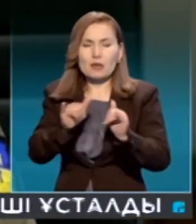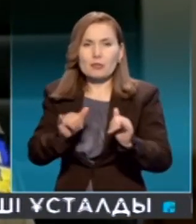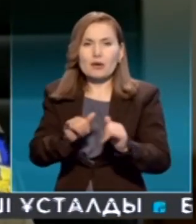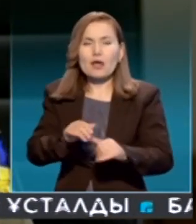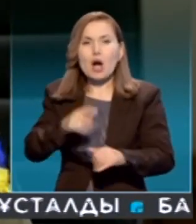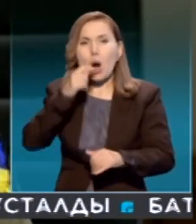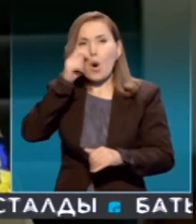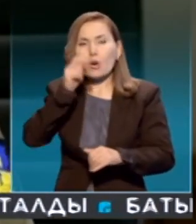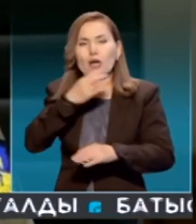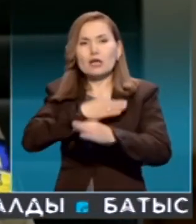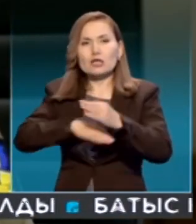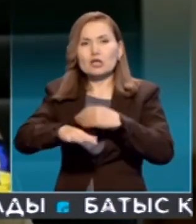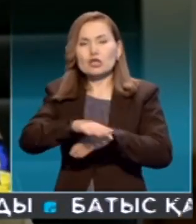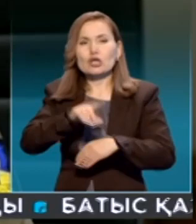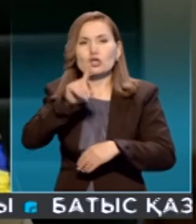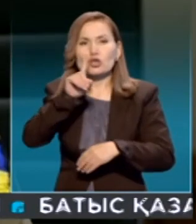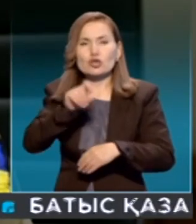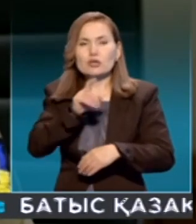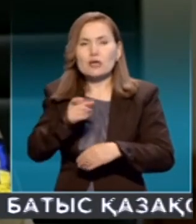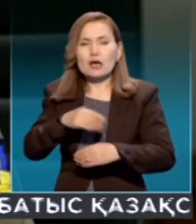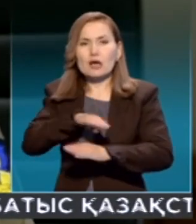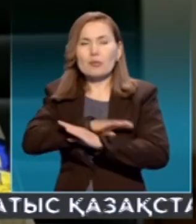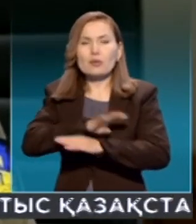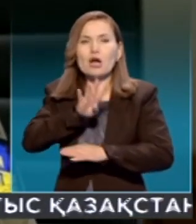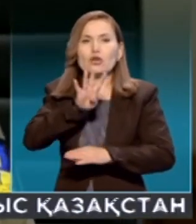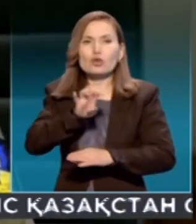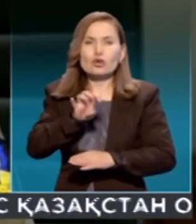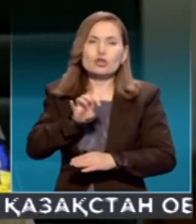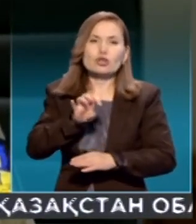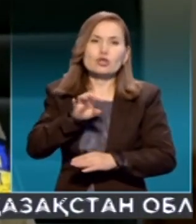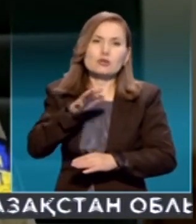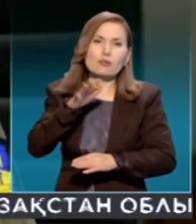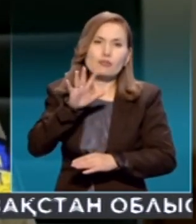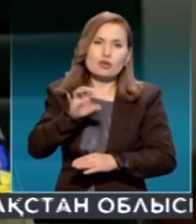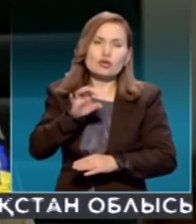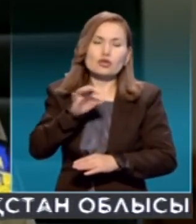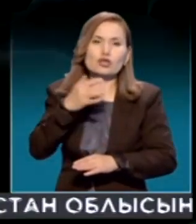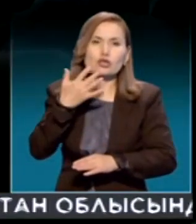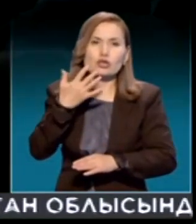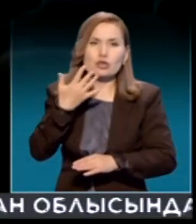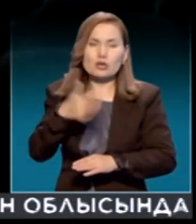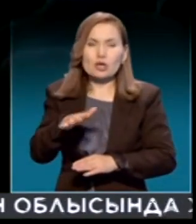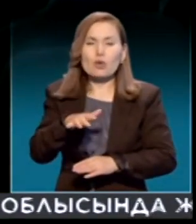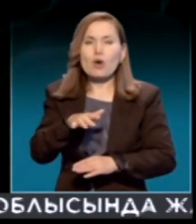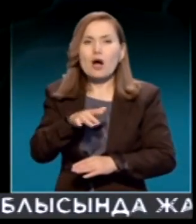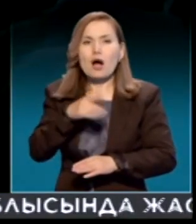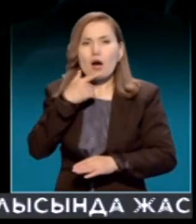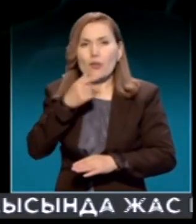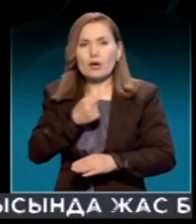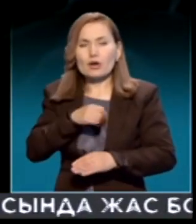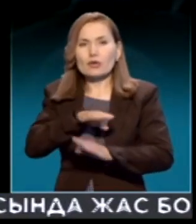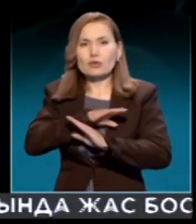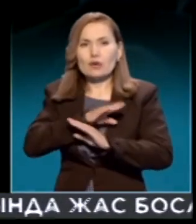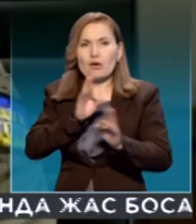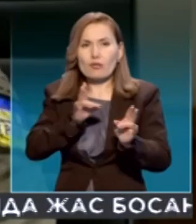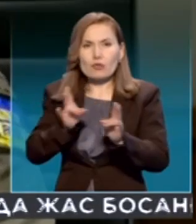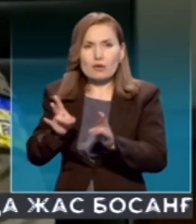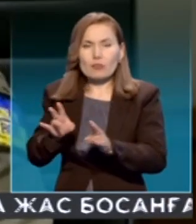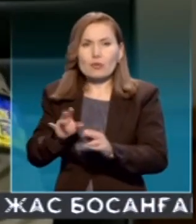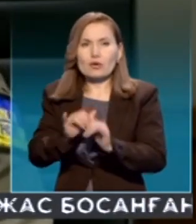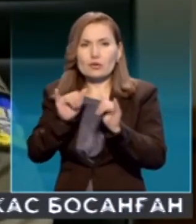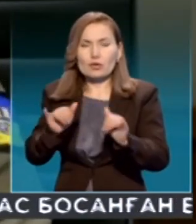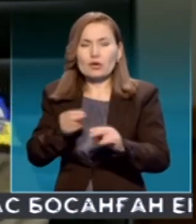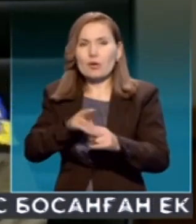күн сайын 100-ге жуық адамымыз өліп, 450-500 жауынгер жараланады. Президент Зеленскийдің мәлімдеуінше Ресей қарулы